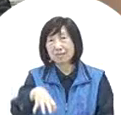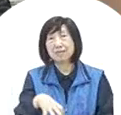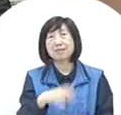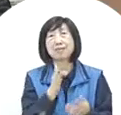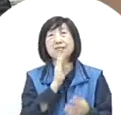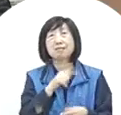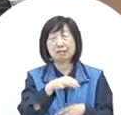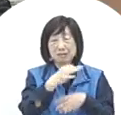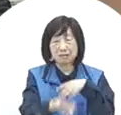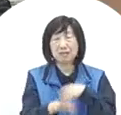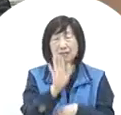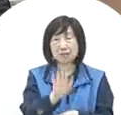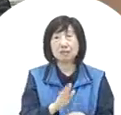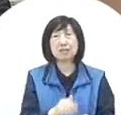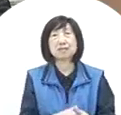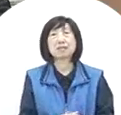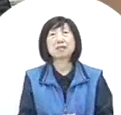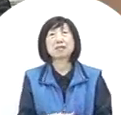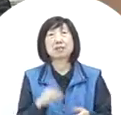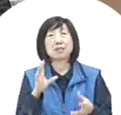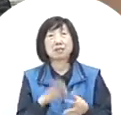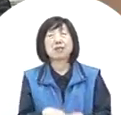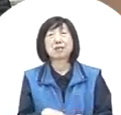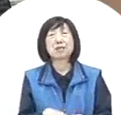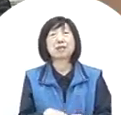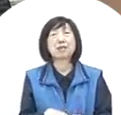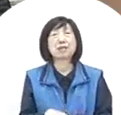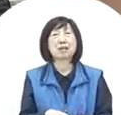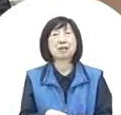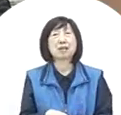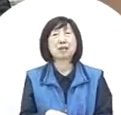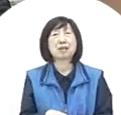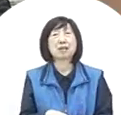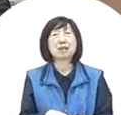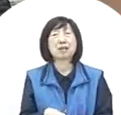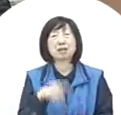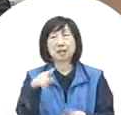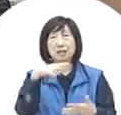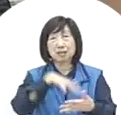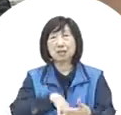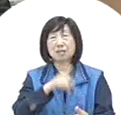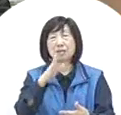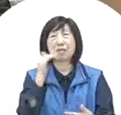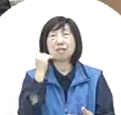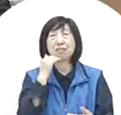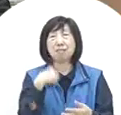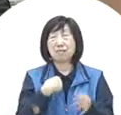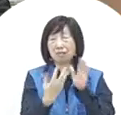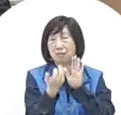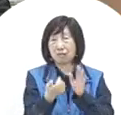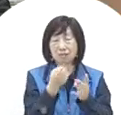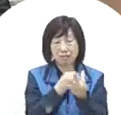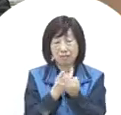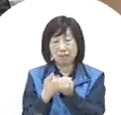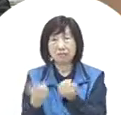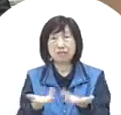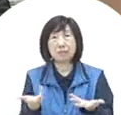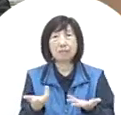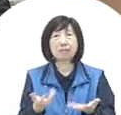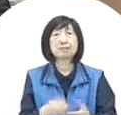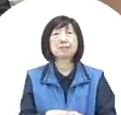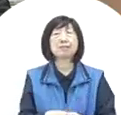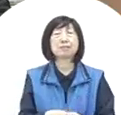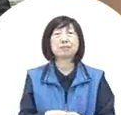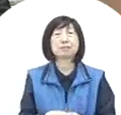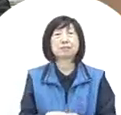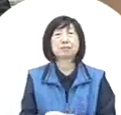有疏失，内部 我们会可以提供给你详细的， 也有内部精进行为。我刚才讲的这几点。 议员，你刚刚